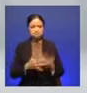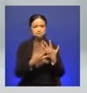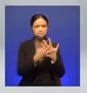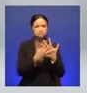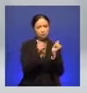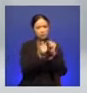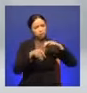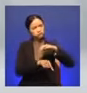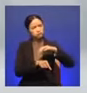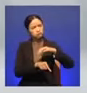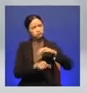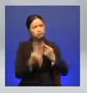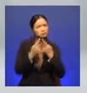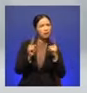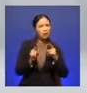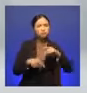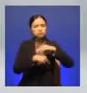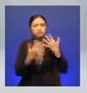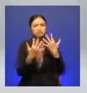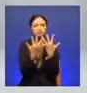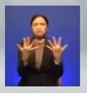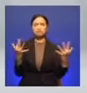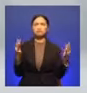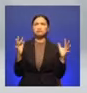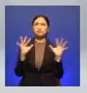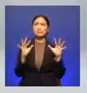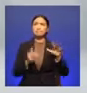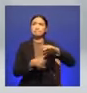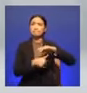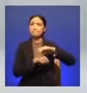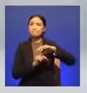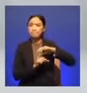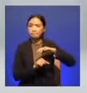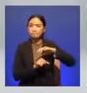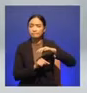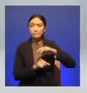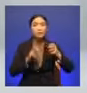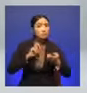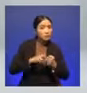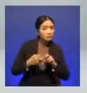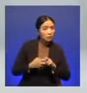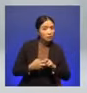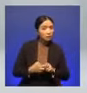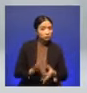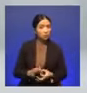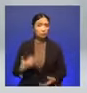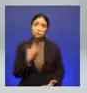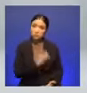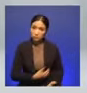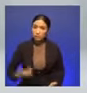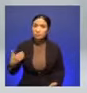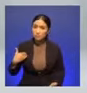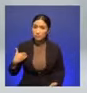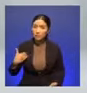นชัดว่าเขาอยู่ในพื้นที่ที่มีรั้วรอบขอบชิดแต่ข้างในนั้นเขามีปัญหาทางสุขภาพมีปัญห